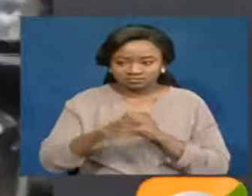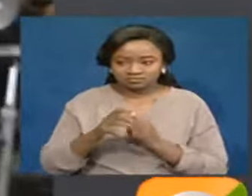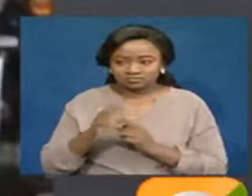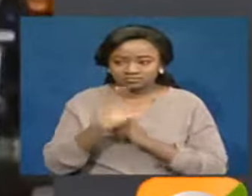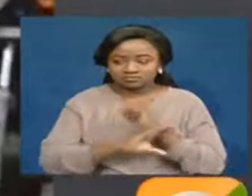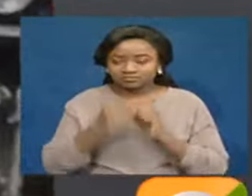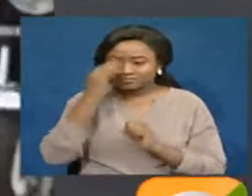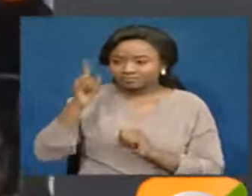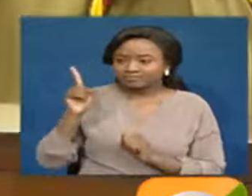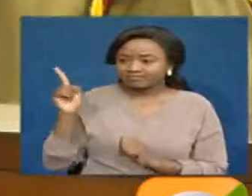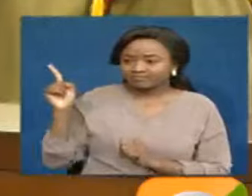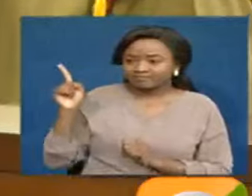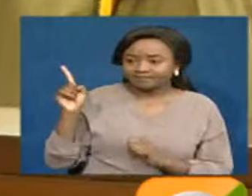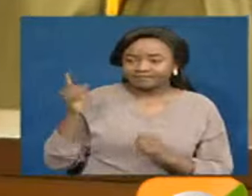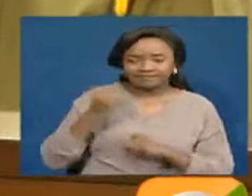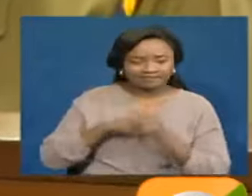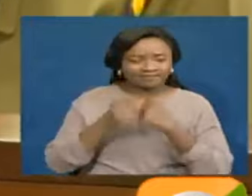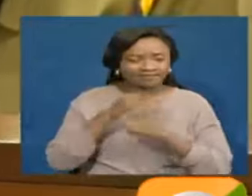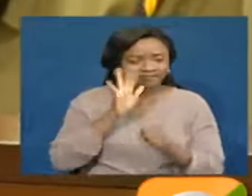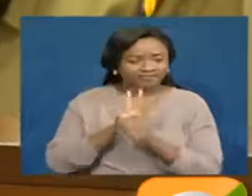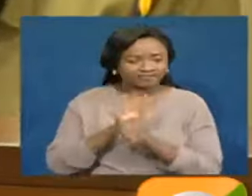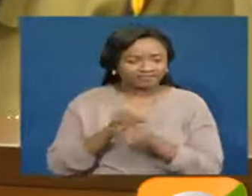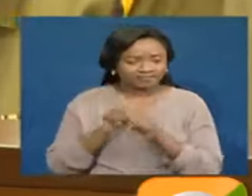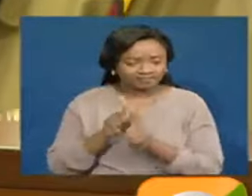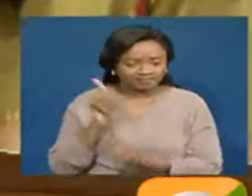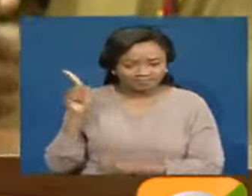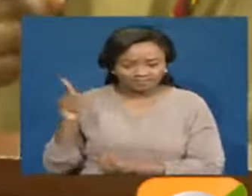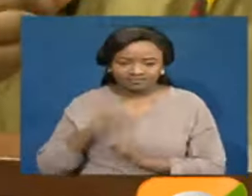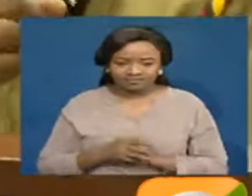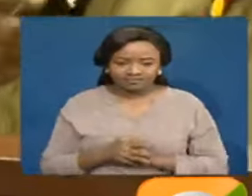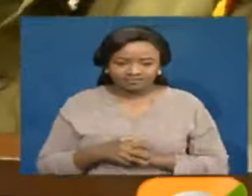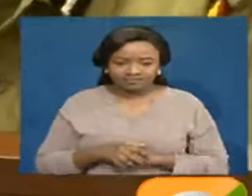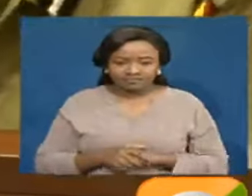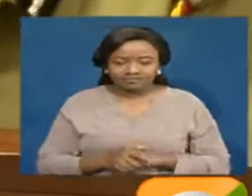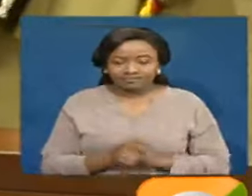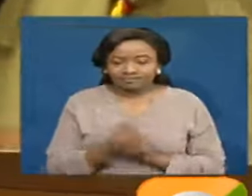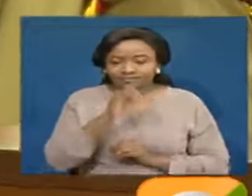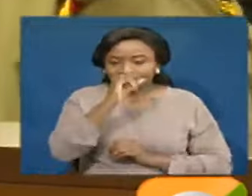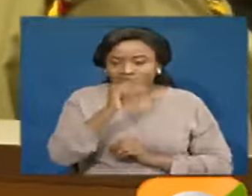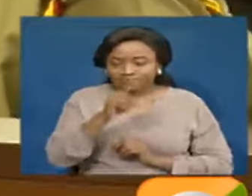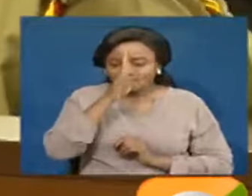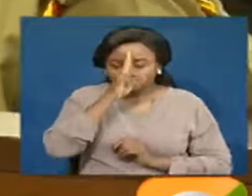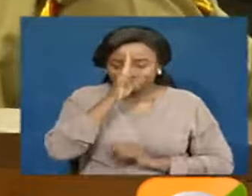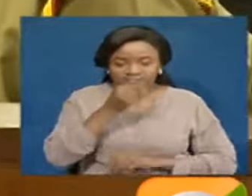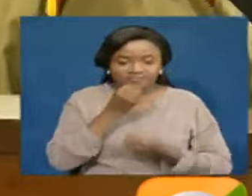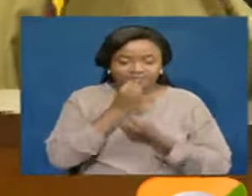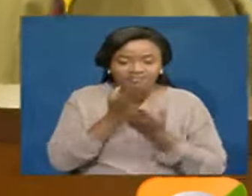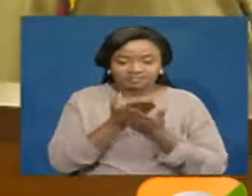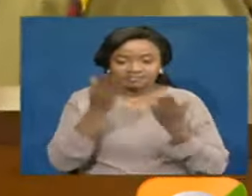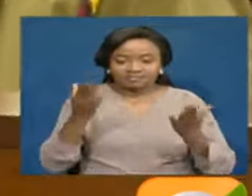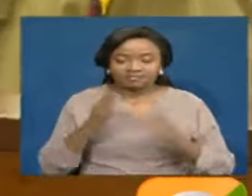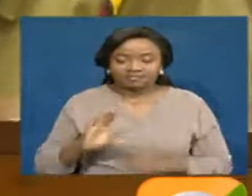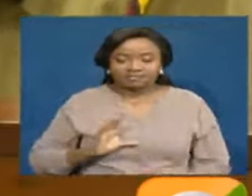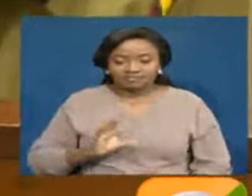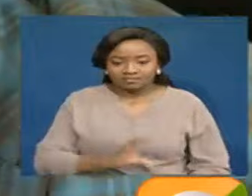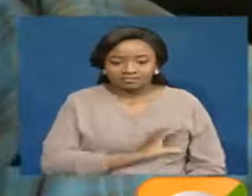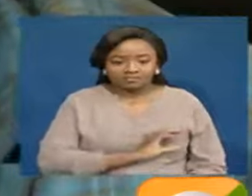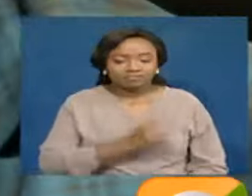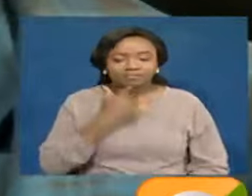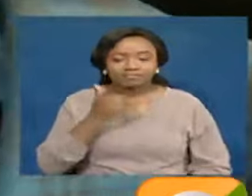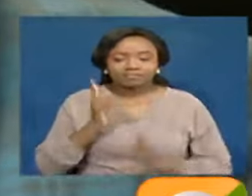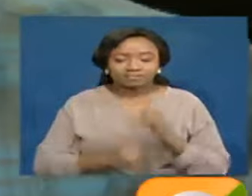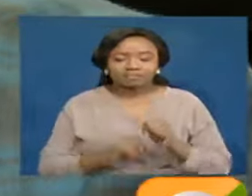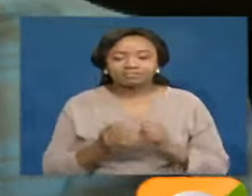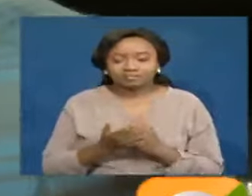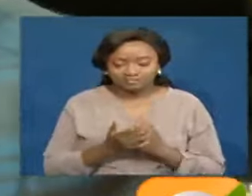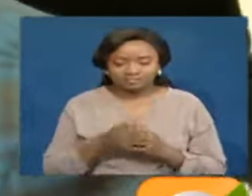vya utekaji nyara, Inspector General wa polisi Douglas Kanja alieleza kamati ya usalama ya bunge la taifa kwamba visa